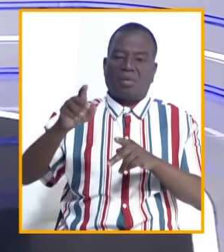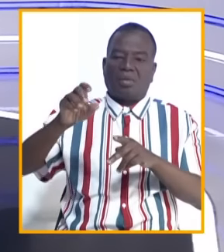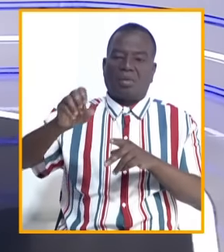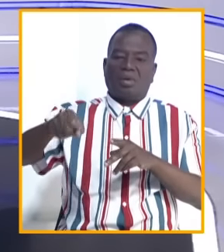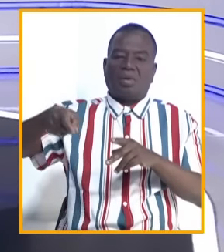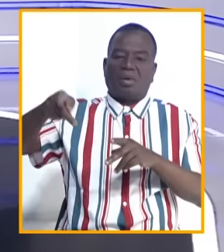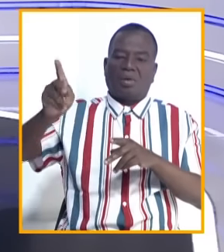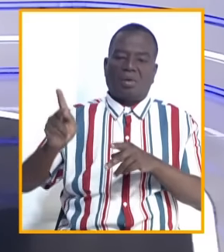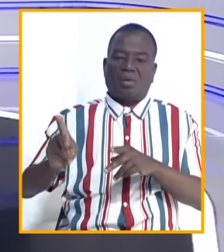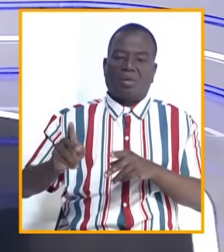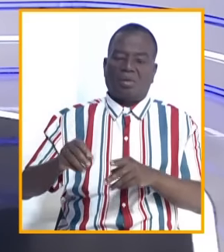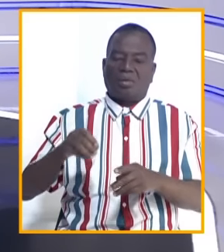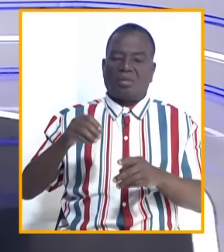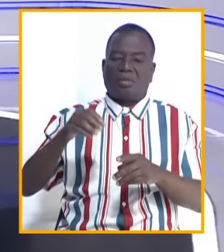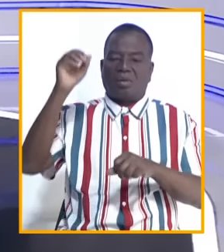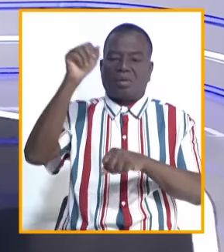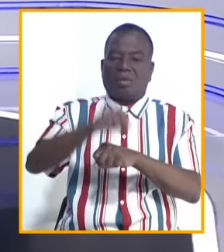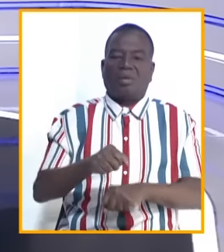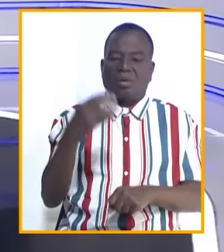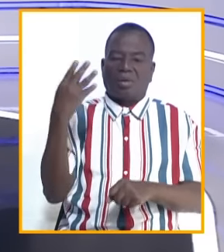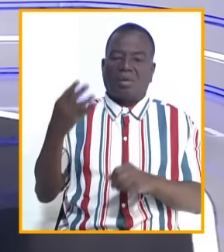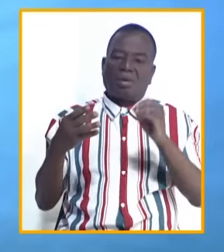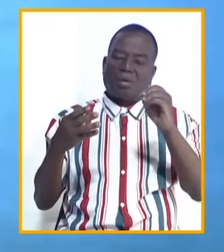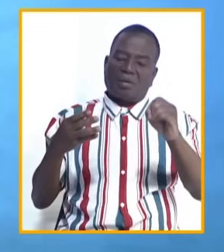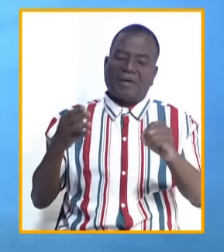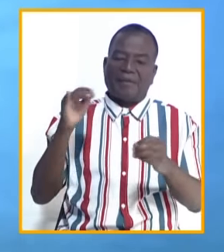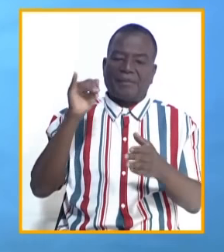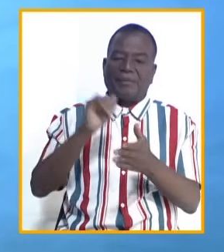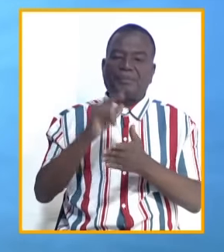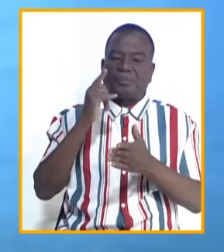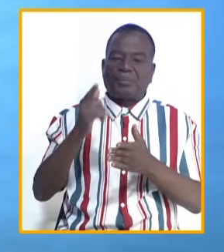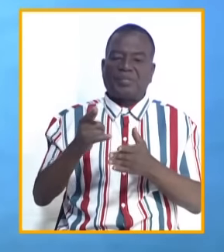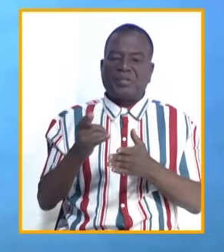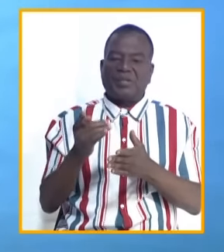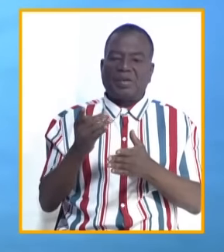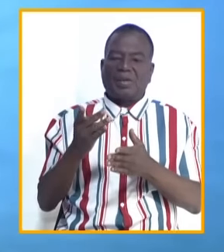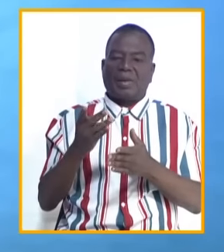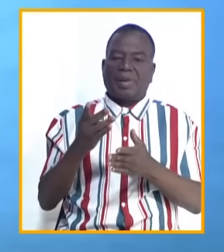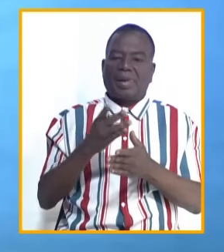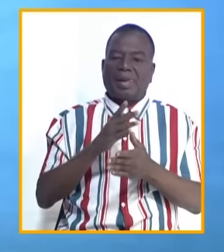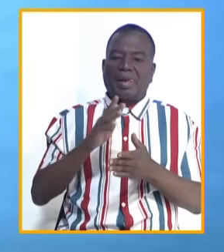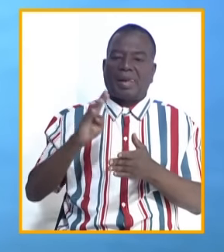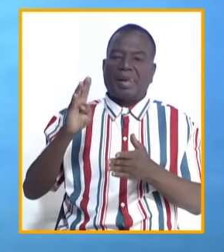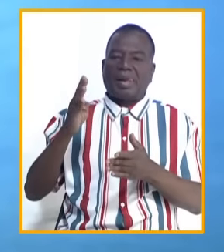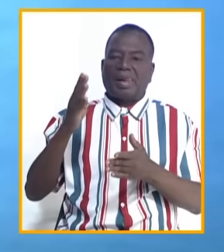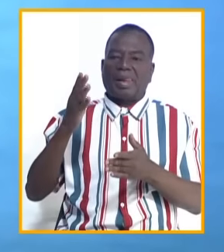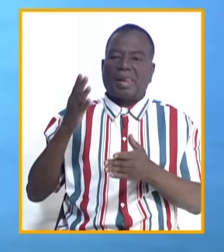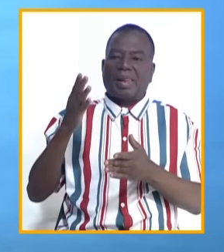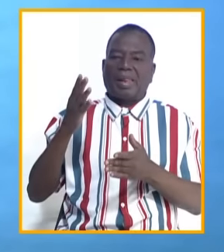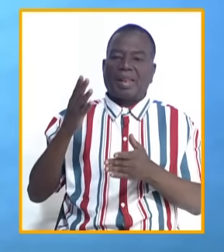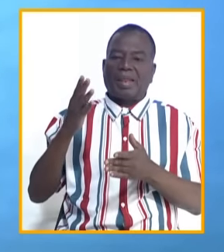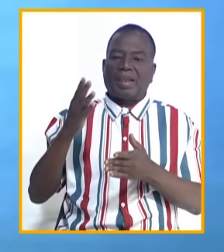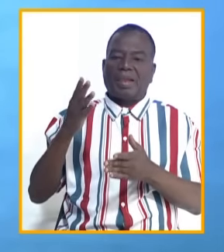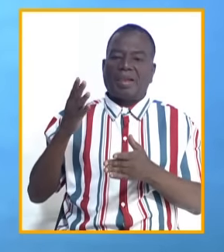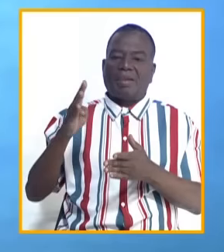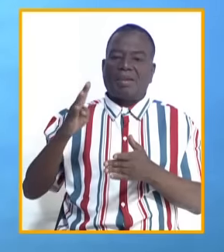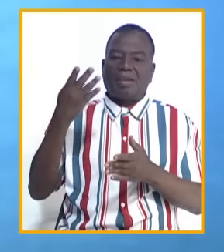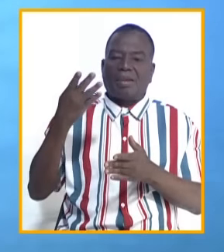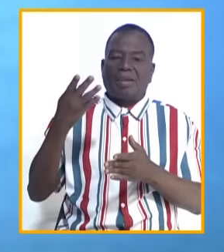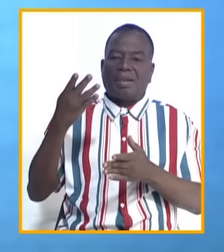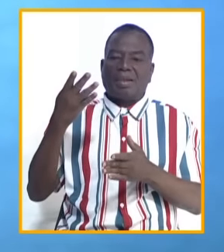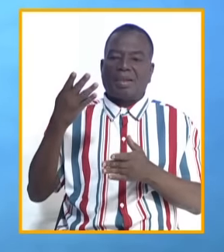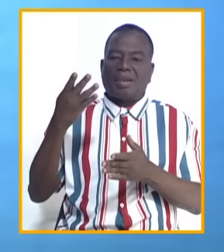partir donc, de ses 16 mètres un lob vraiment audacieux qui a permis au FC San Pedro de s'imposer 4-0. Et puis le deuxième fait,